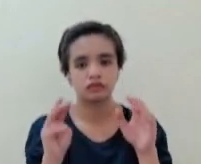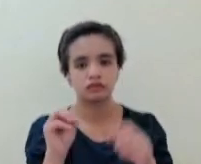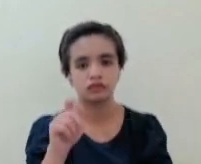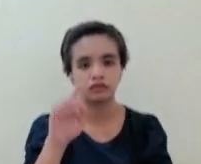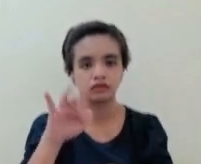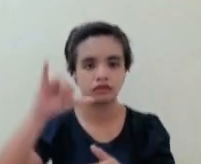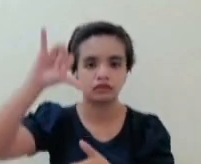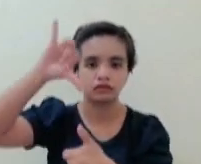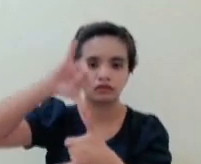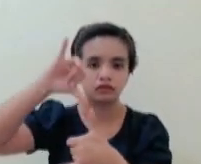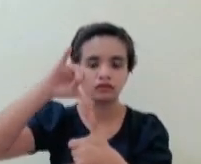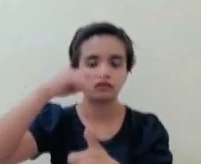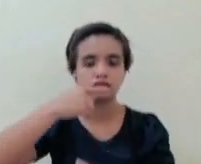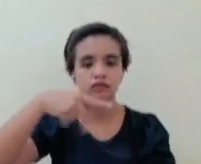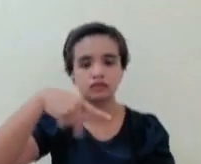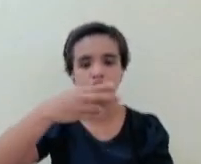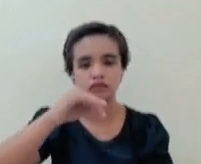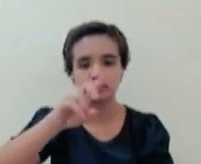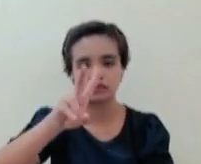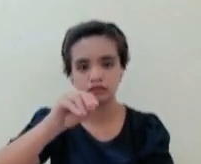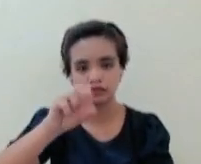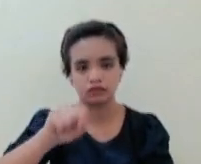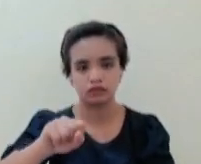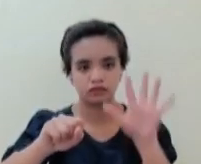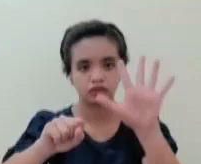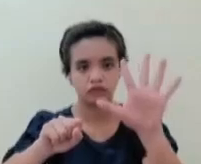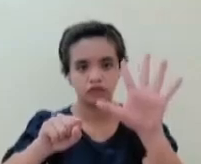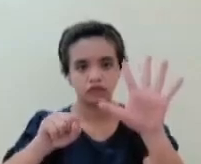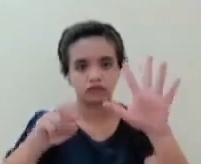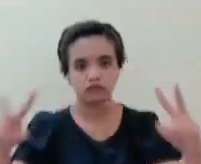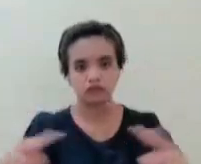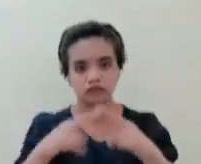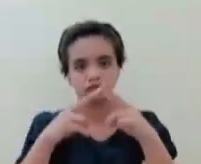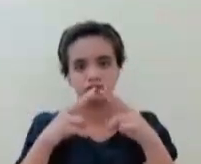FIBOX, 5 volcanic earthquakes ang naitala sa nakalipas na